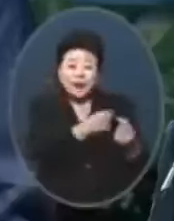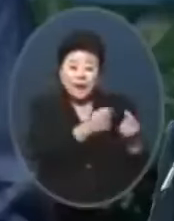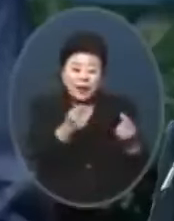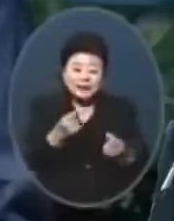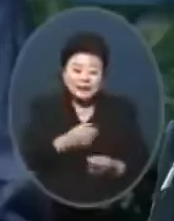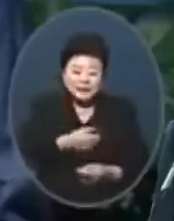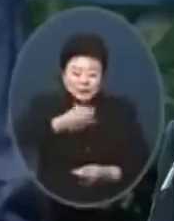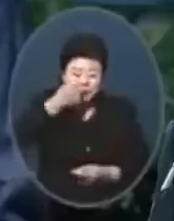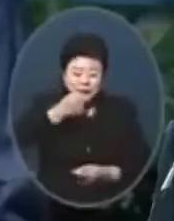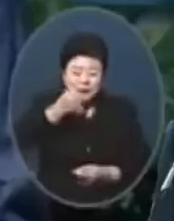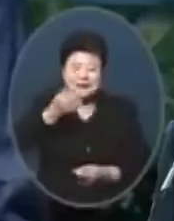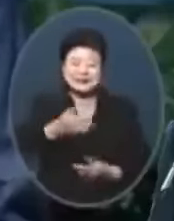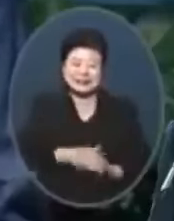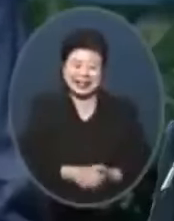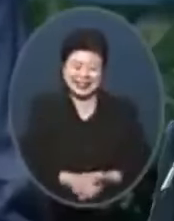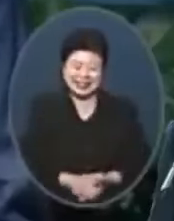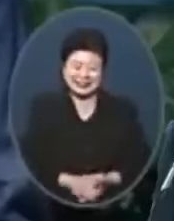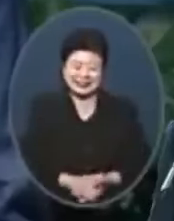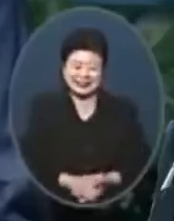꿈을 났습니다.